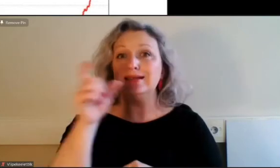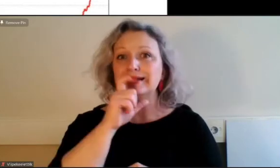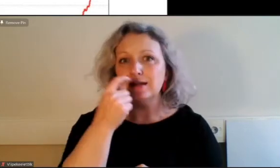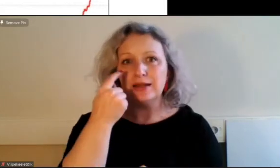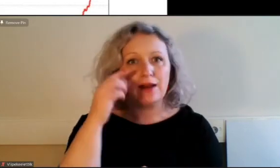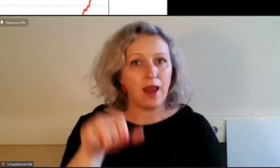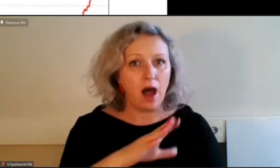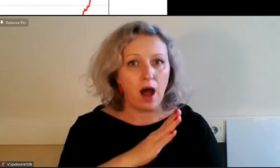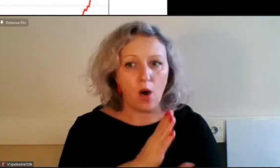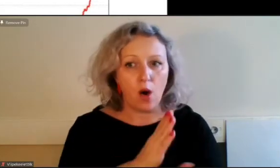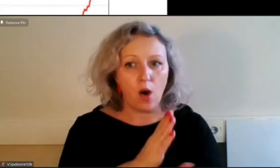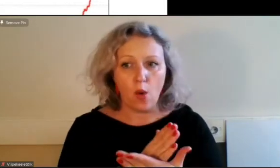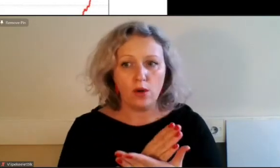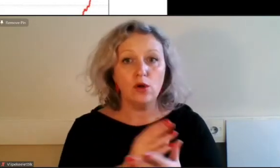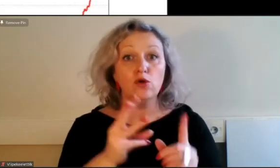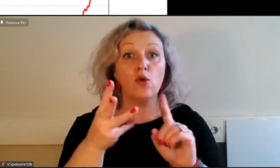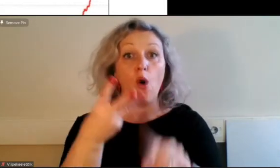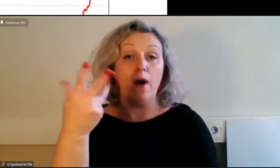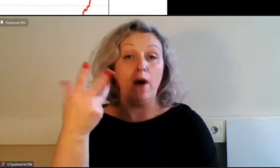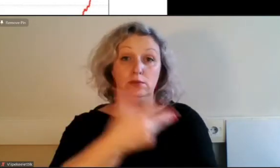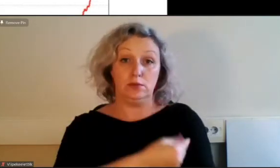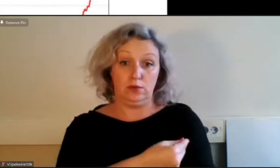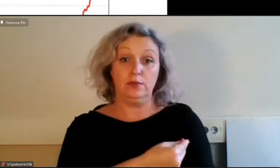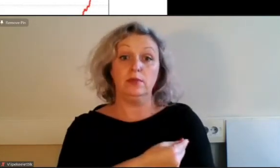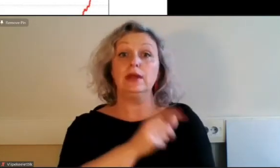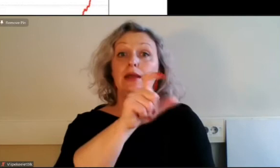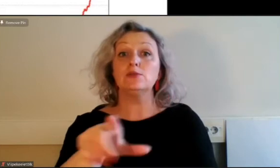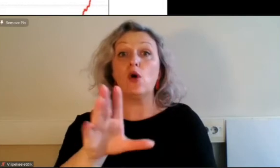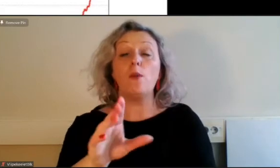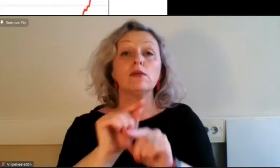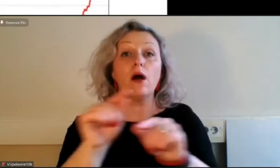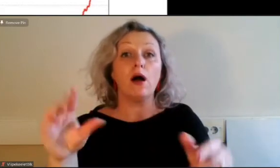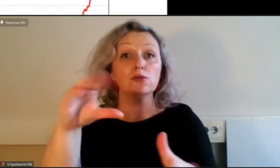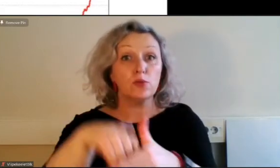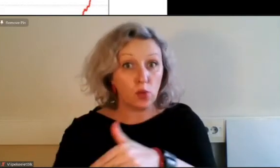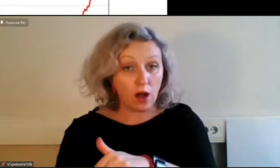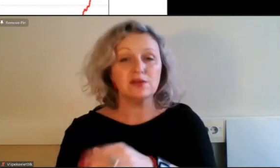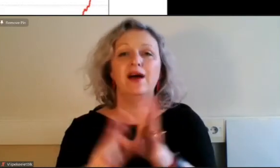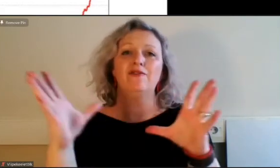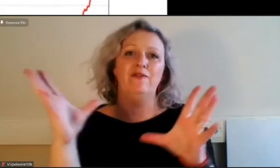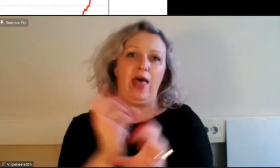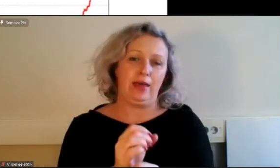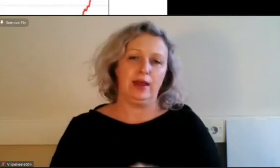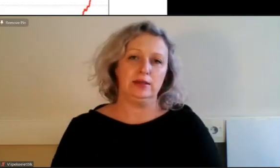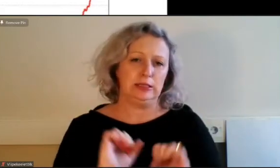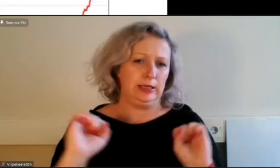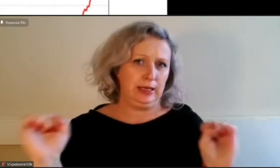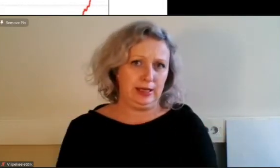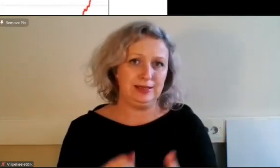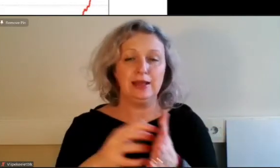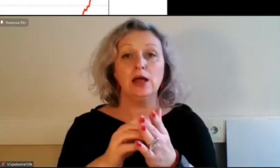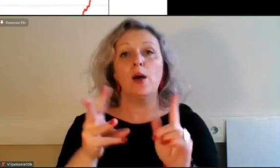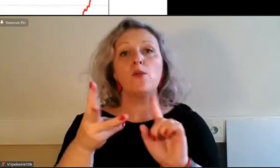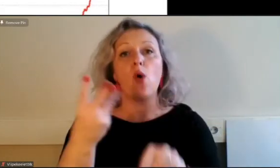kõver juba peaaegu sama sammu nagu vaktsineerimata inimestel, aga haiglaravi vajadus